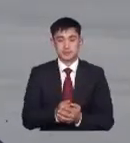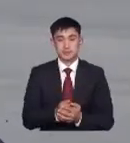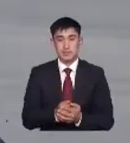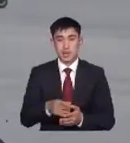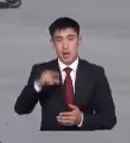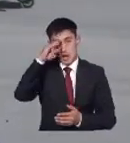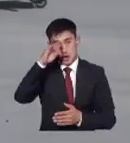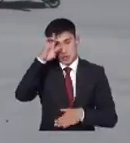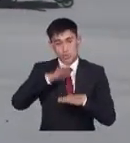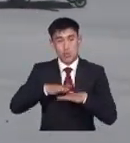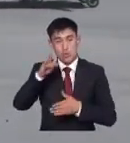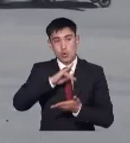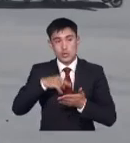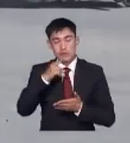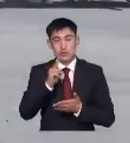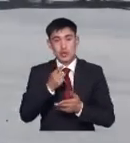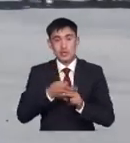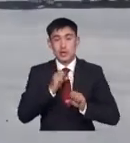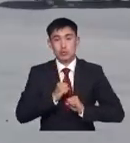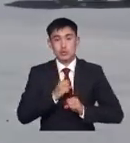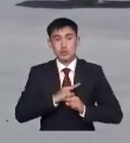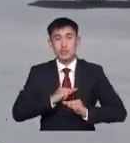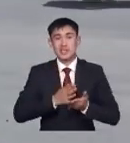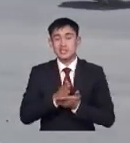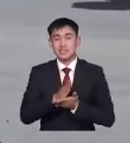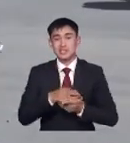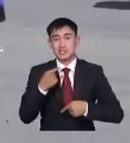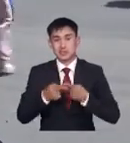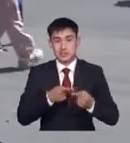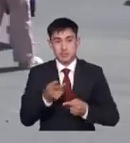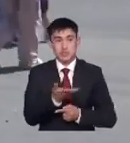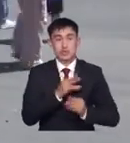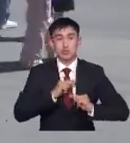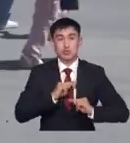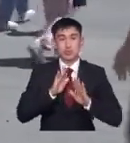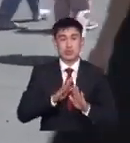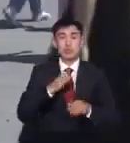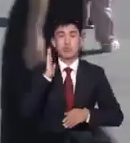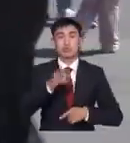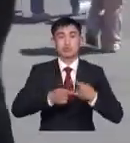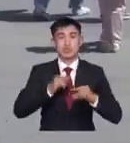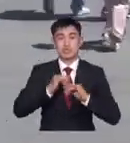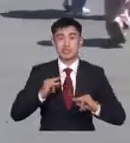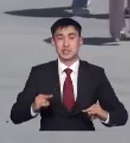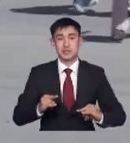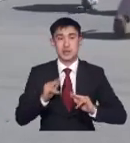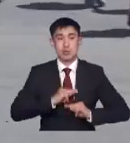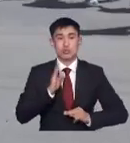Аким города очень правильно подчеркнул, что эта работа носит стратегический характер, и мы все трудимся только для будущего наших детей.